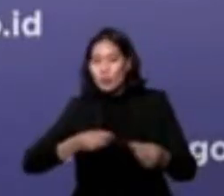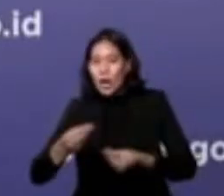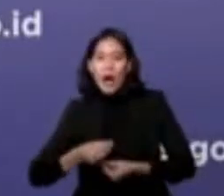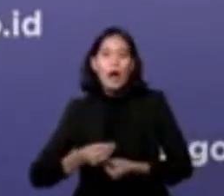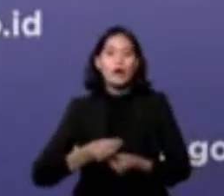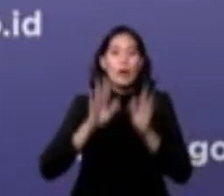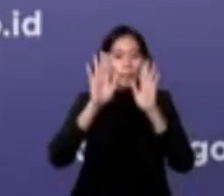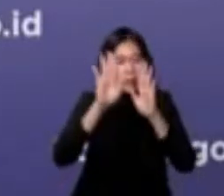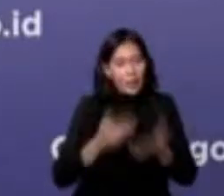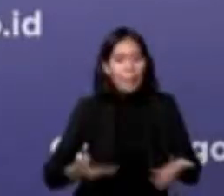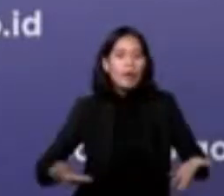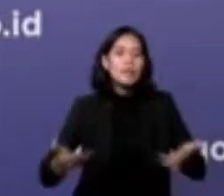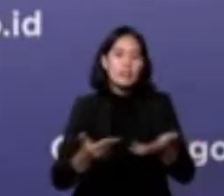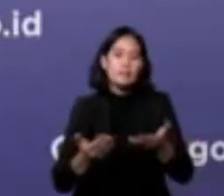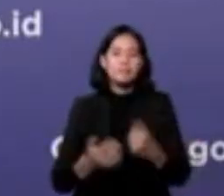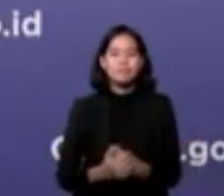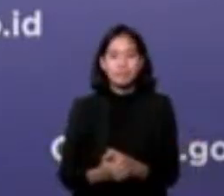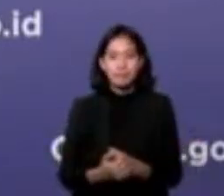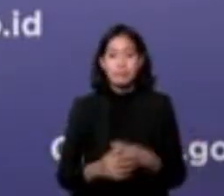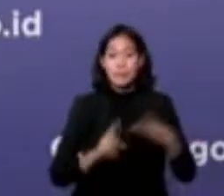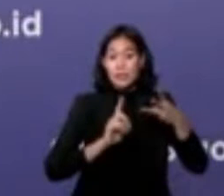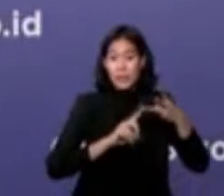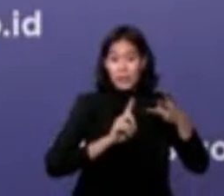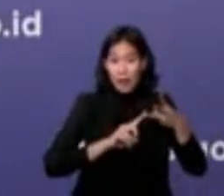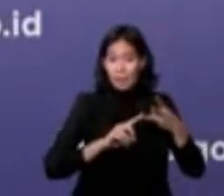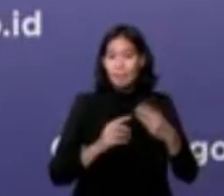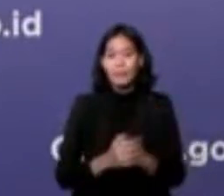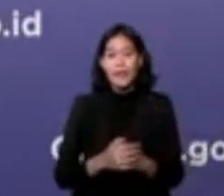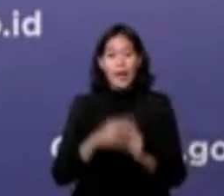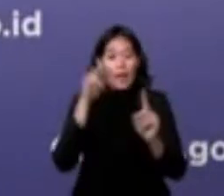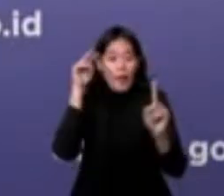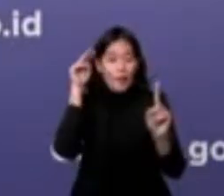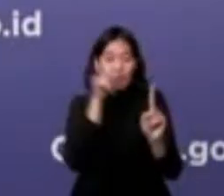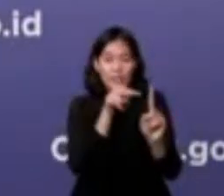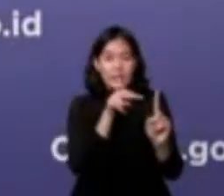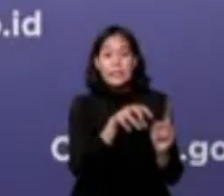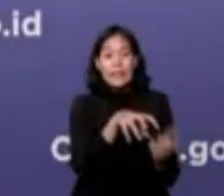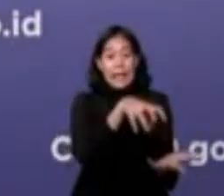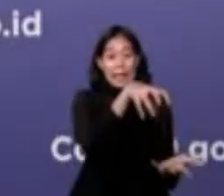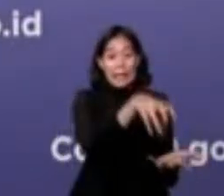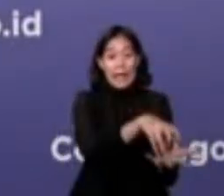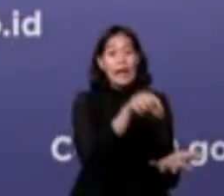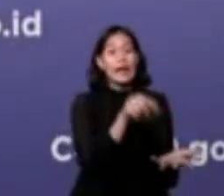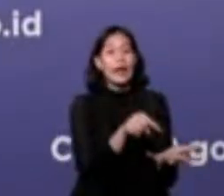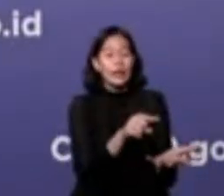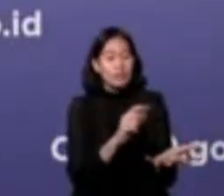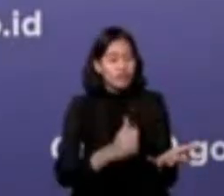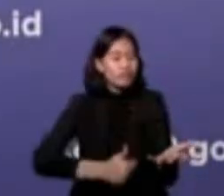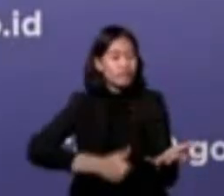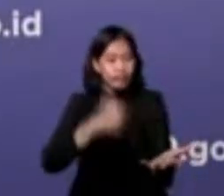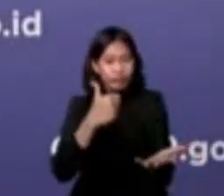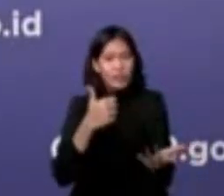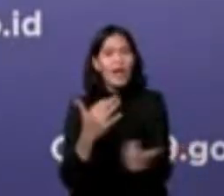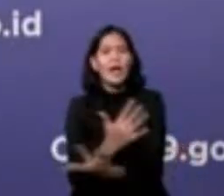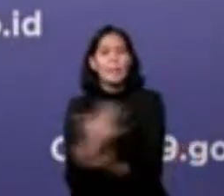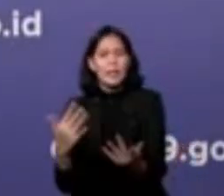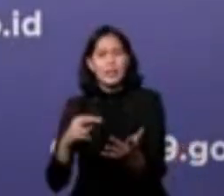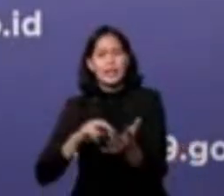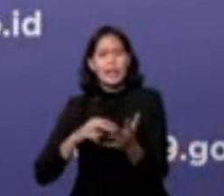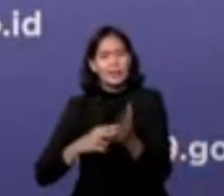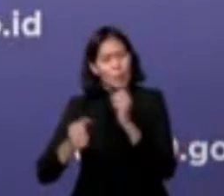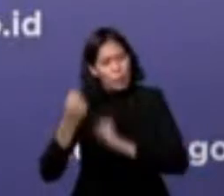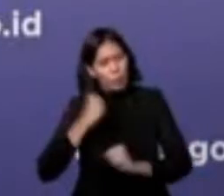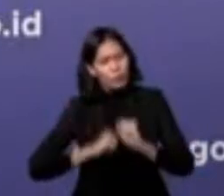usaha, serta media massa. Ketiga, visi bahwa daerah yang lebih sehat akan membuat masyarakat